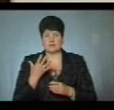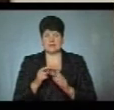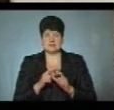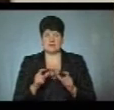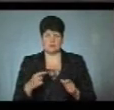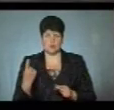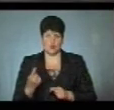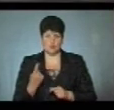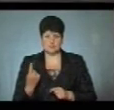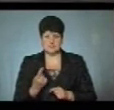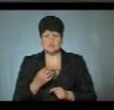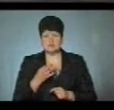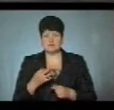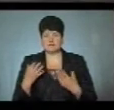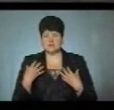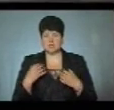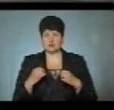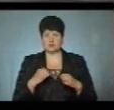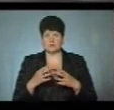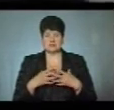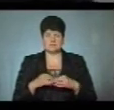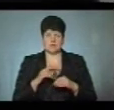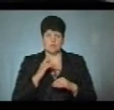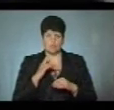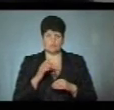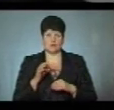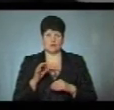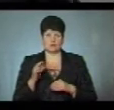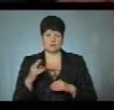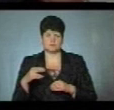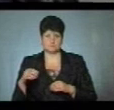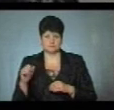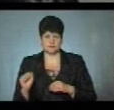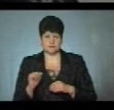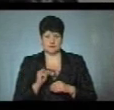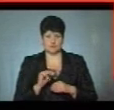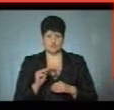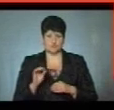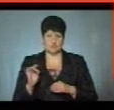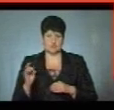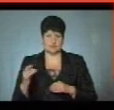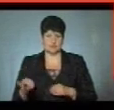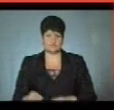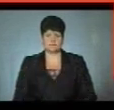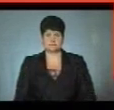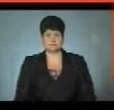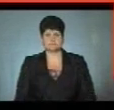закладах області, повідомив начальник управління сім'ї та молоді обласної державної адміністрації Ігор Чорний.